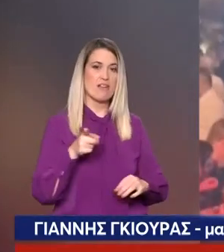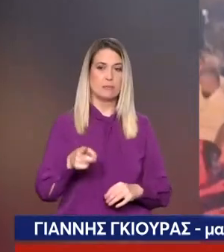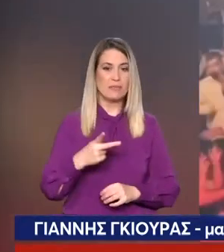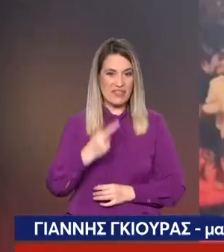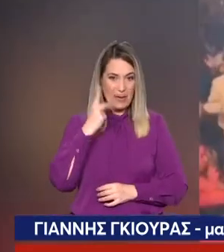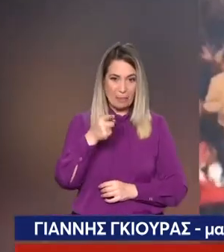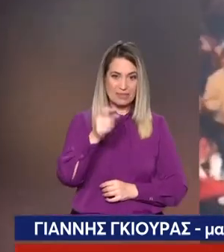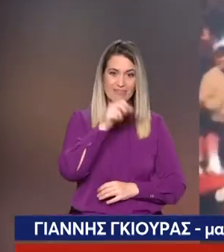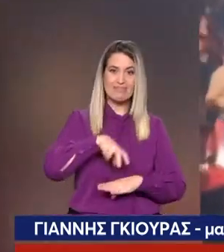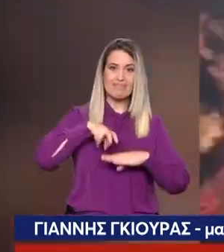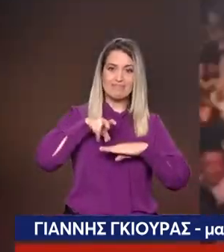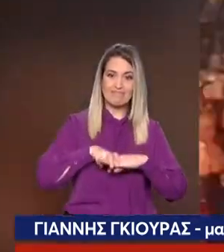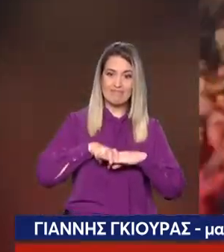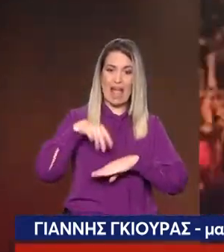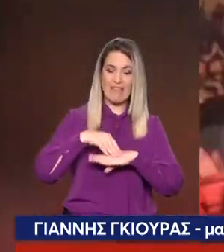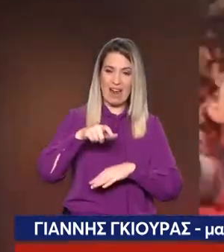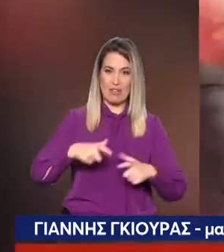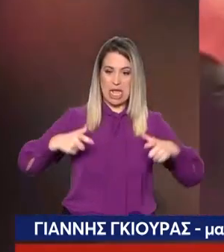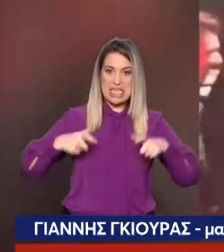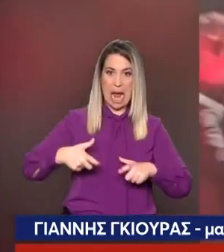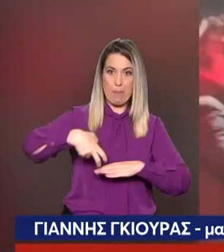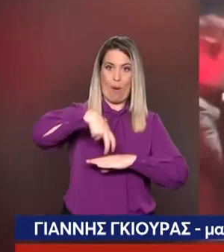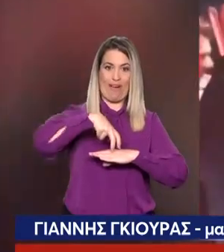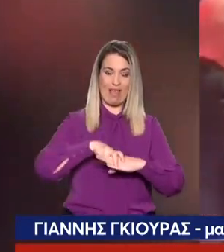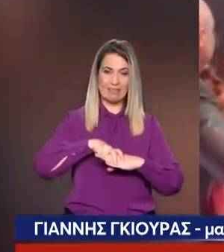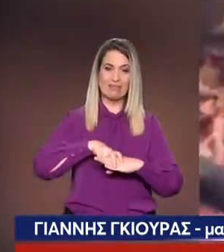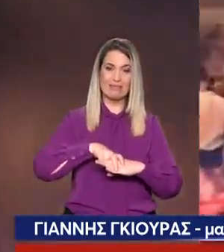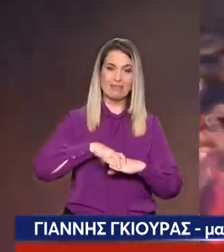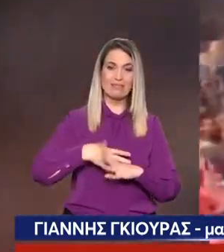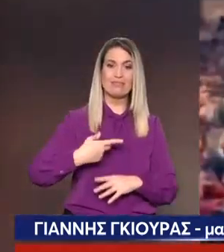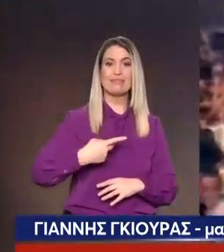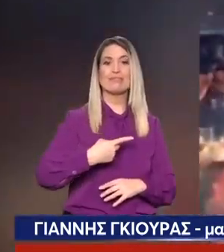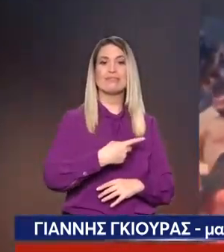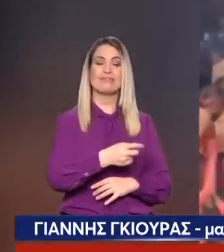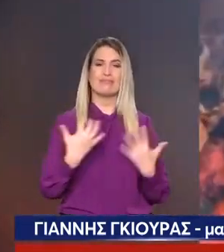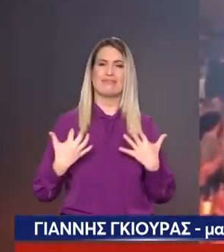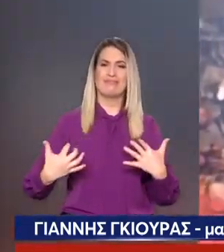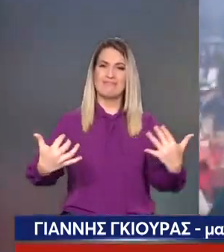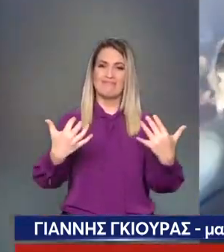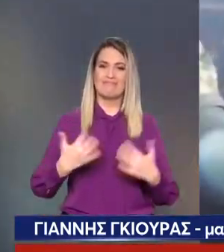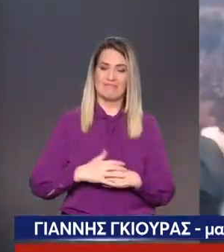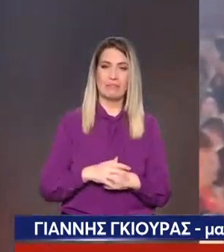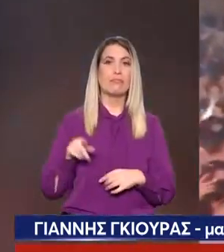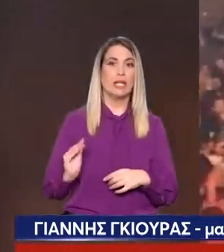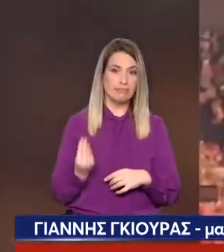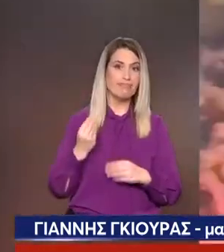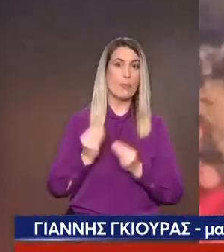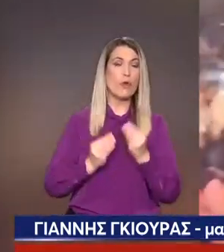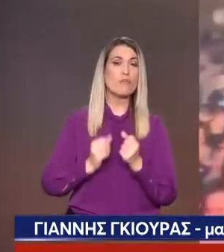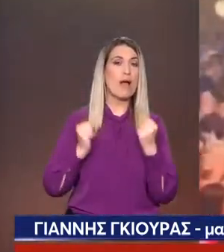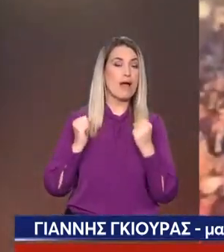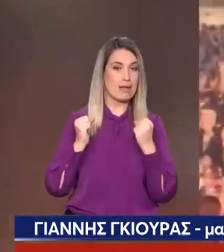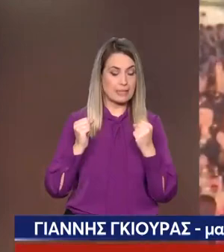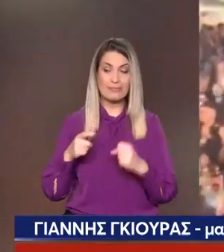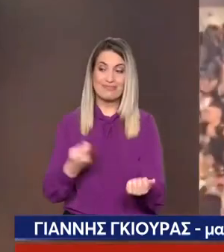καθιστός. Κάθεται σε ένα σκαμπό και κάθεται σε ένα σκαμπό γιατί έχει παρουσιάσει αυτό το πρόβλημα υγείας. Οι γιατροί έχουν